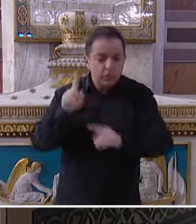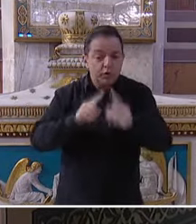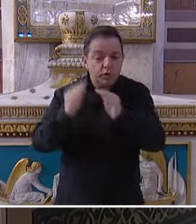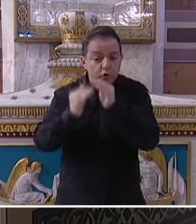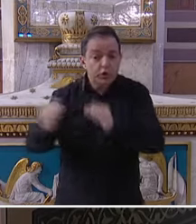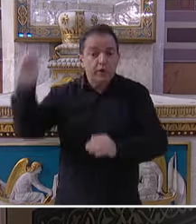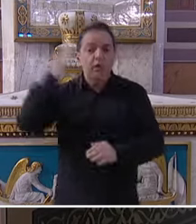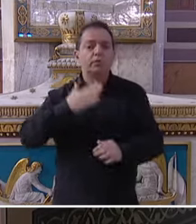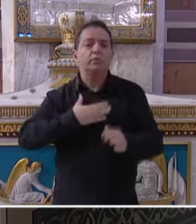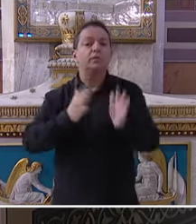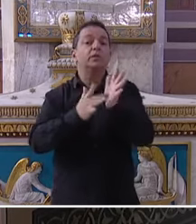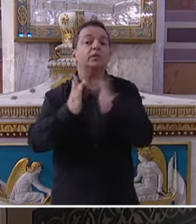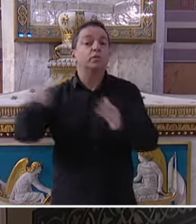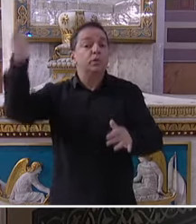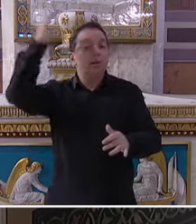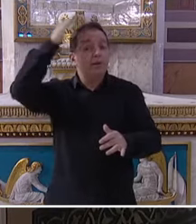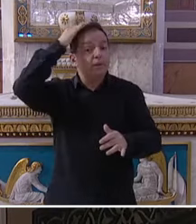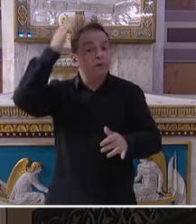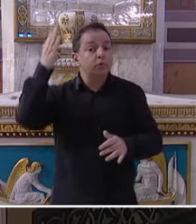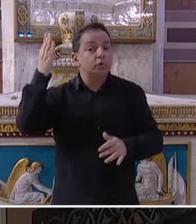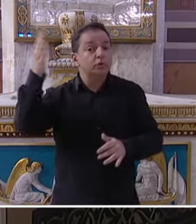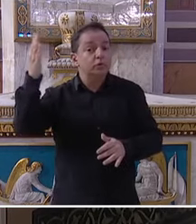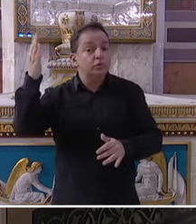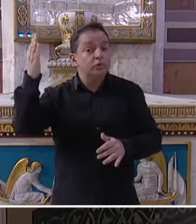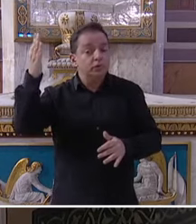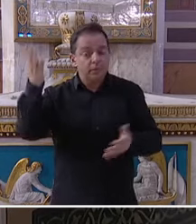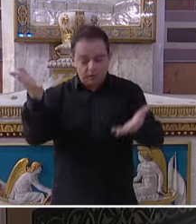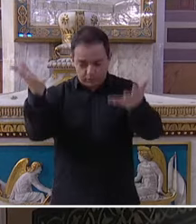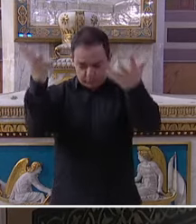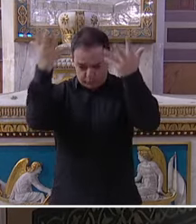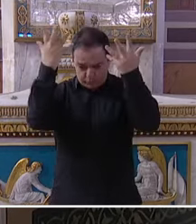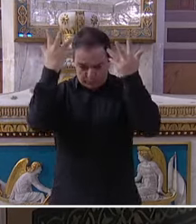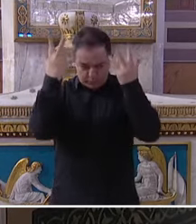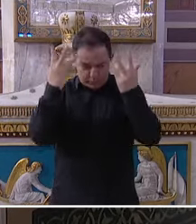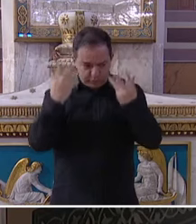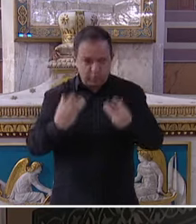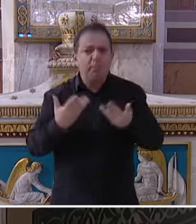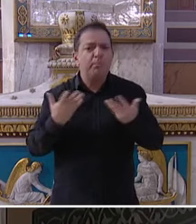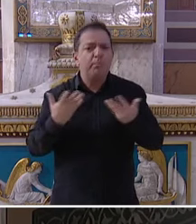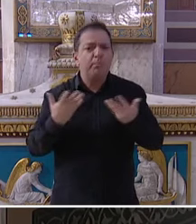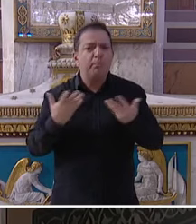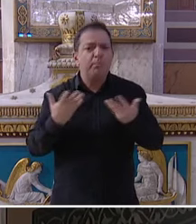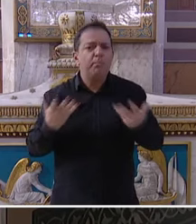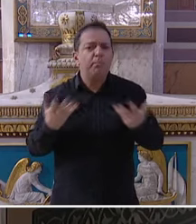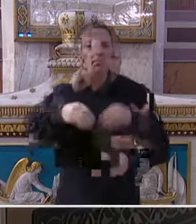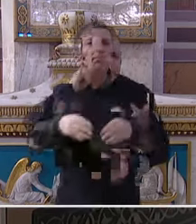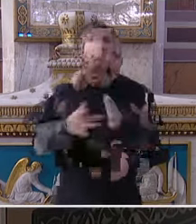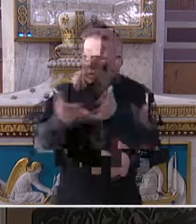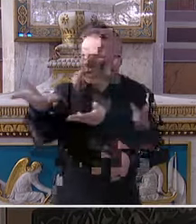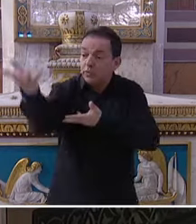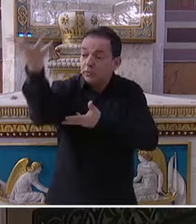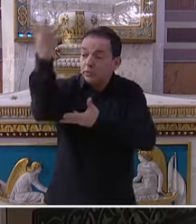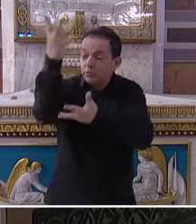Ιησού Χριστό, τον οποίο έχουμε ενδυθεί με το βάπτισμα και του